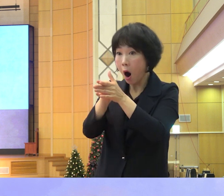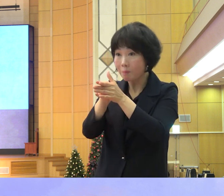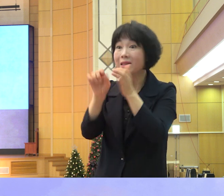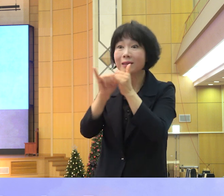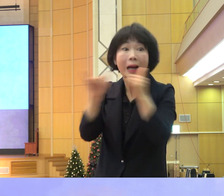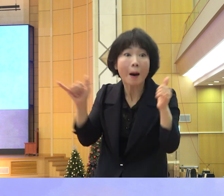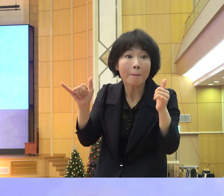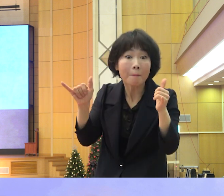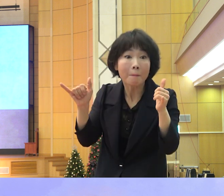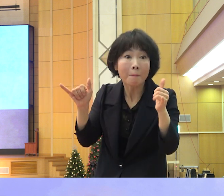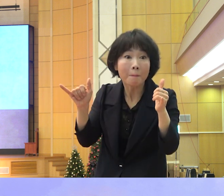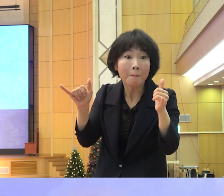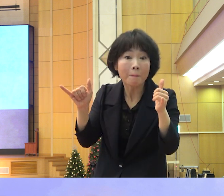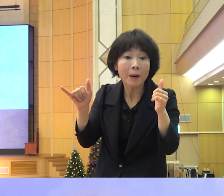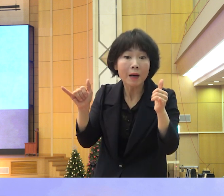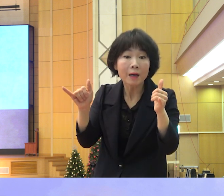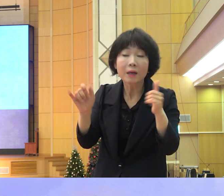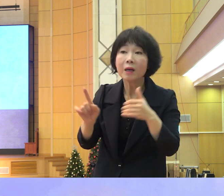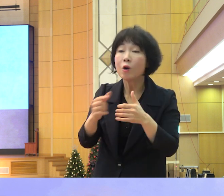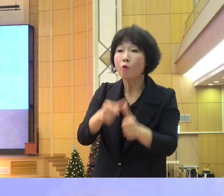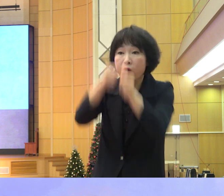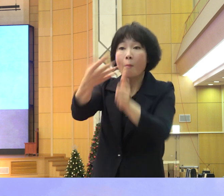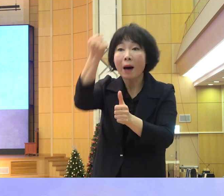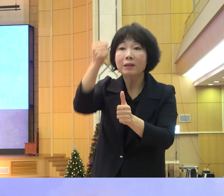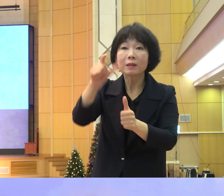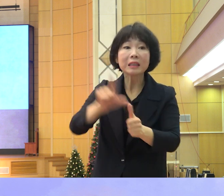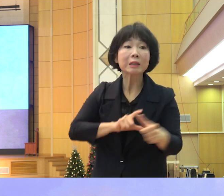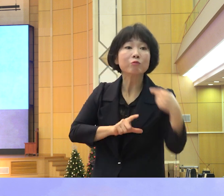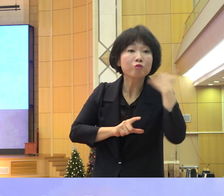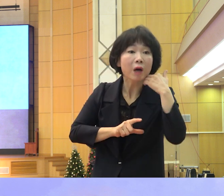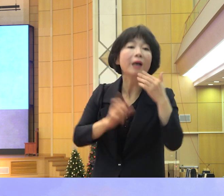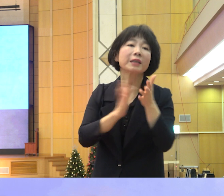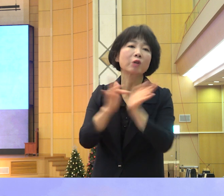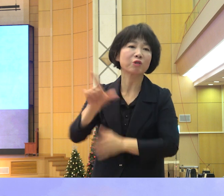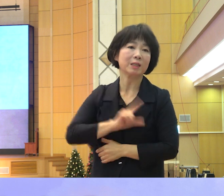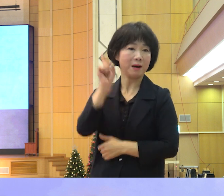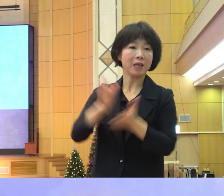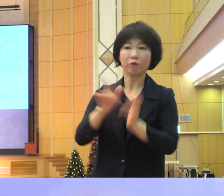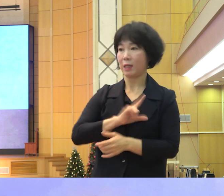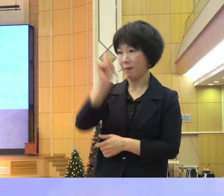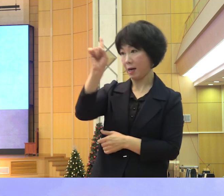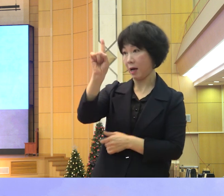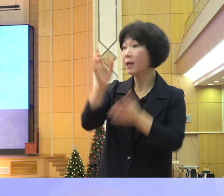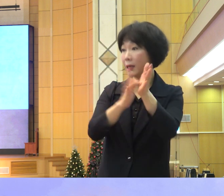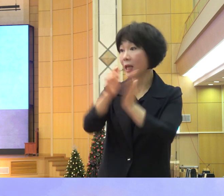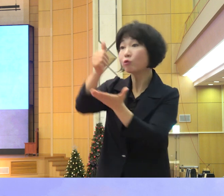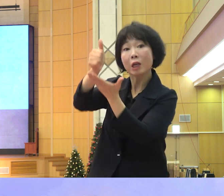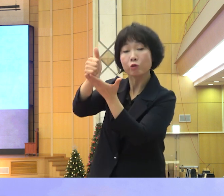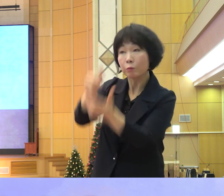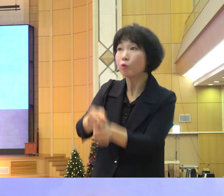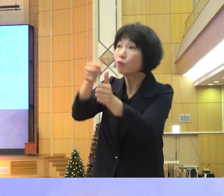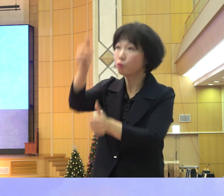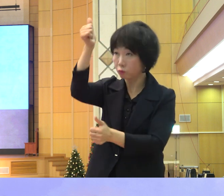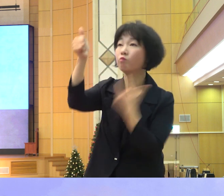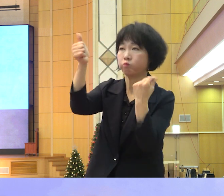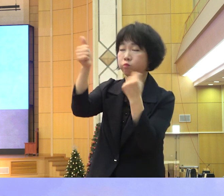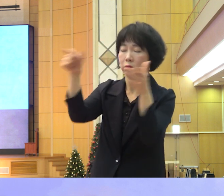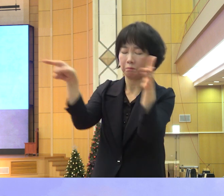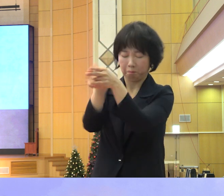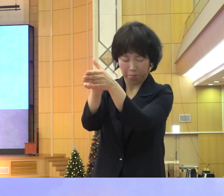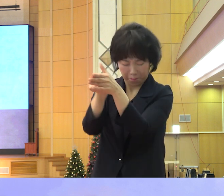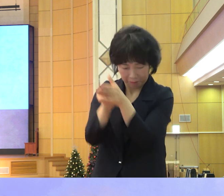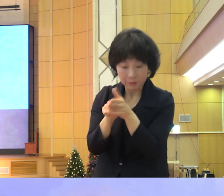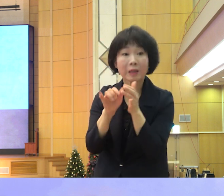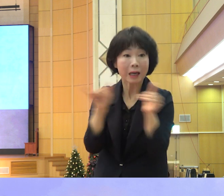자의 이름, 천하에 구원받을 자의 이름은 예수 이름밖에 없다. 이 예수님을 구주로 믿는